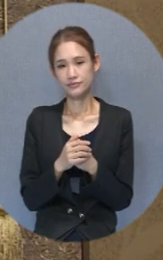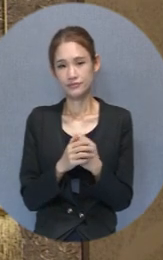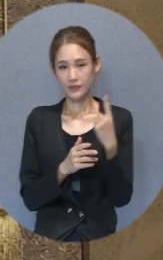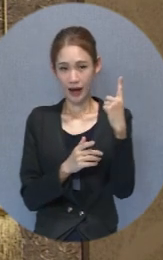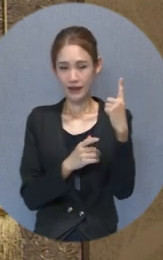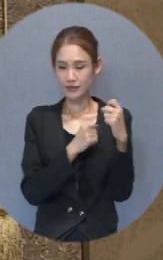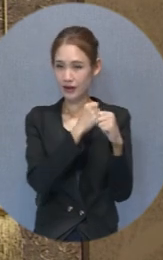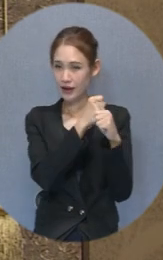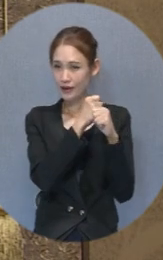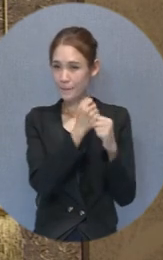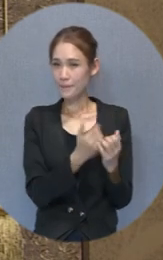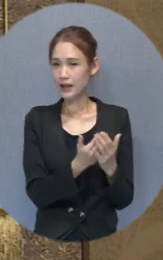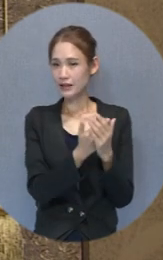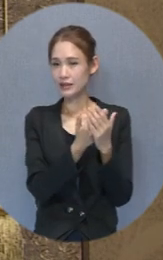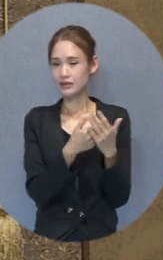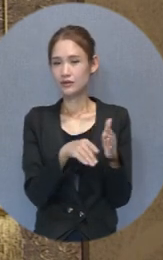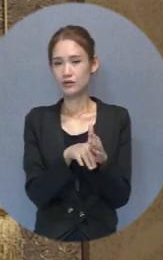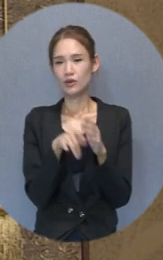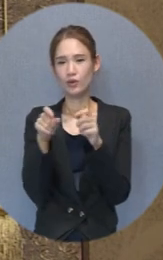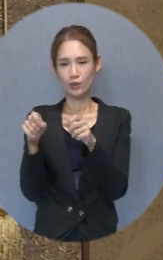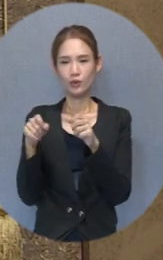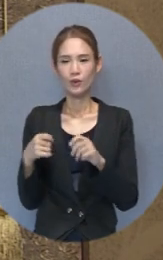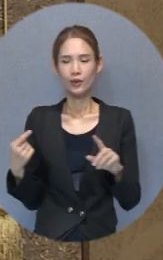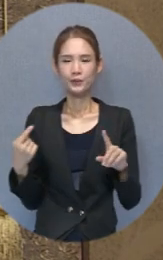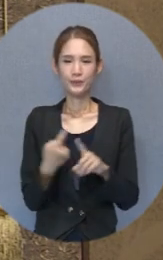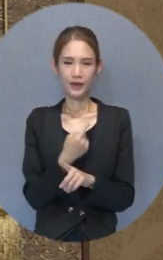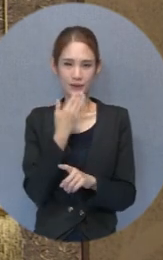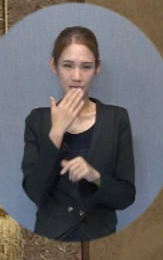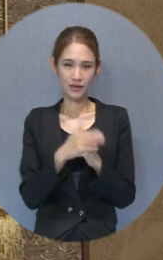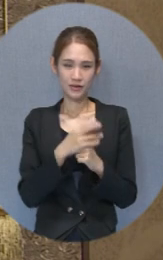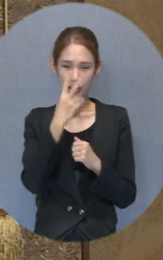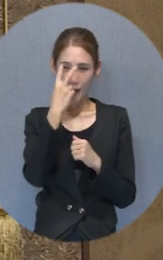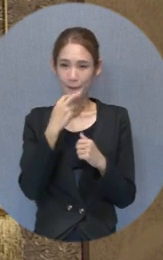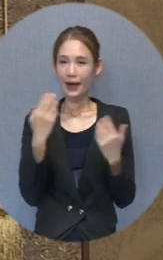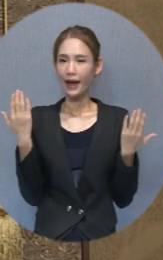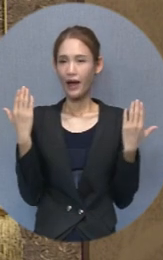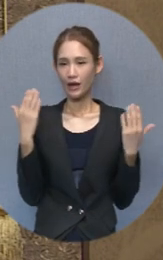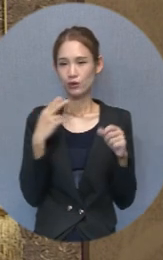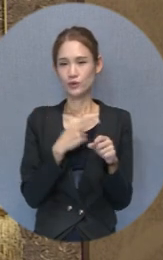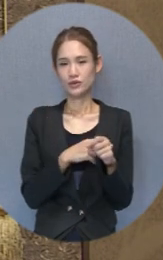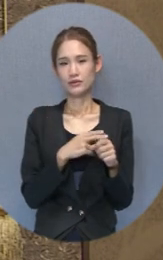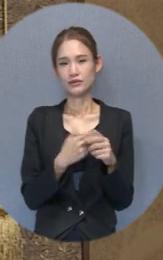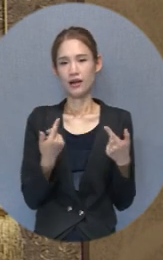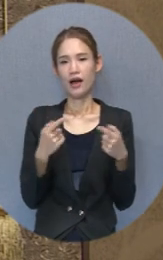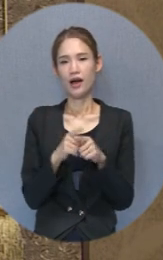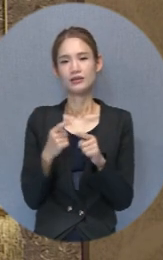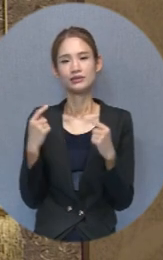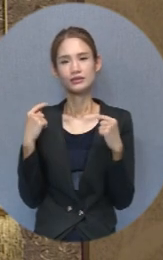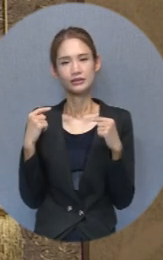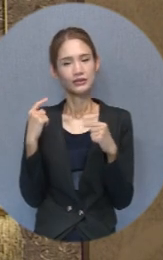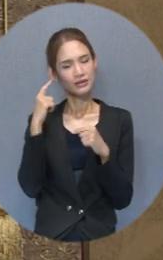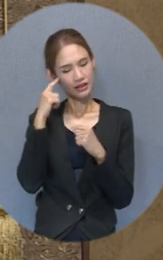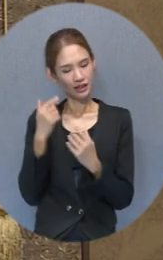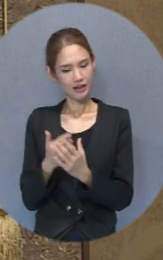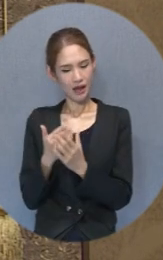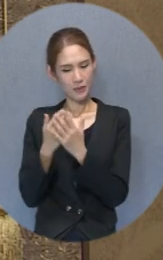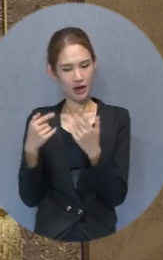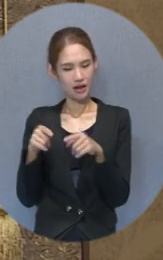하나를 만들더라도 반영을 할수 있으니까. 그래서 이제 맹학교 선생님이랑도 개발에 참여를 하시고요. 그리고